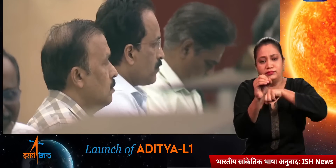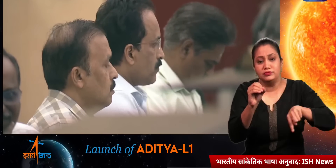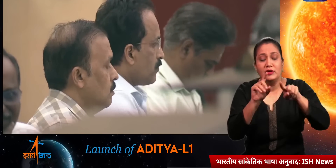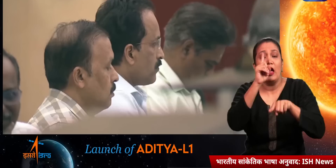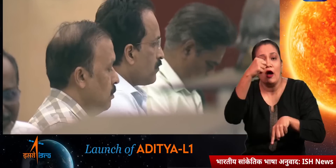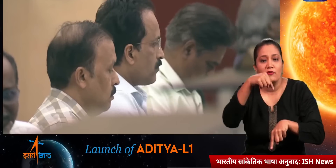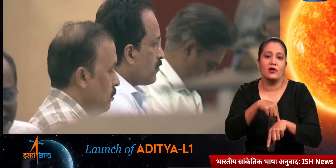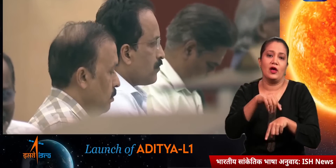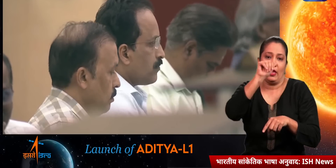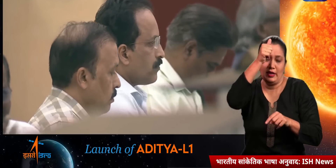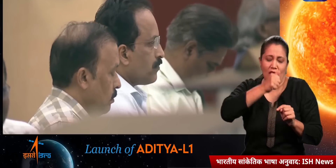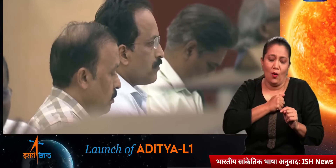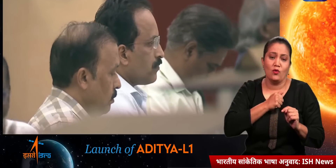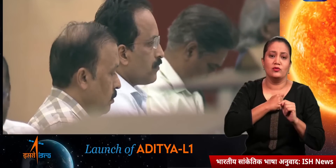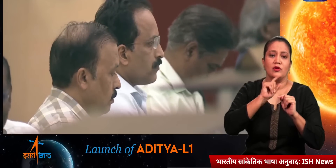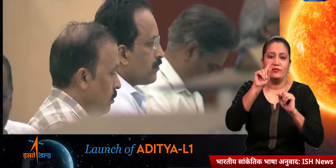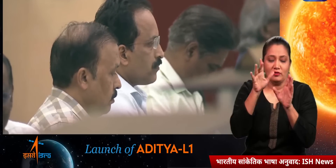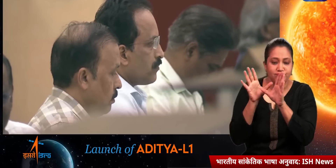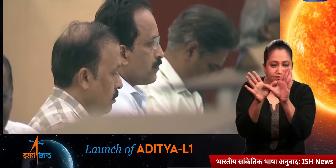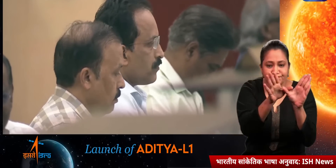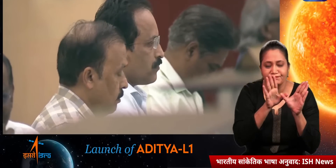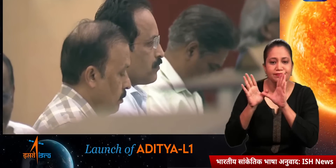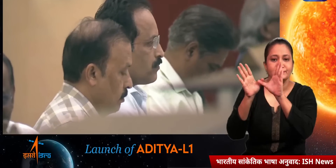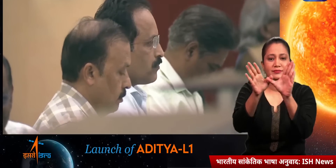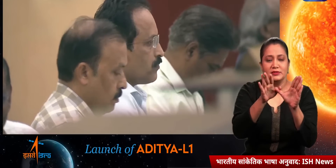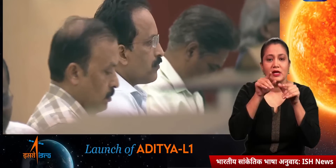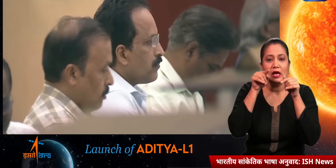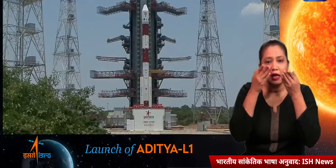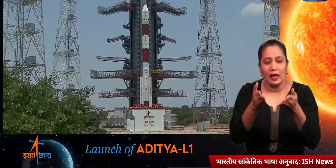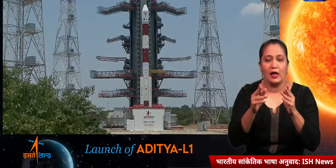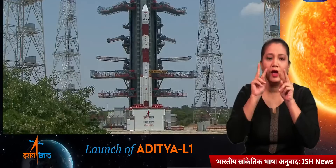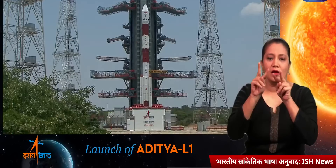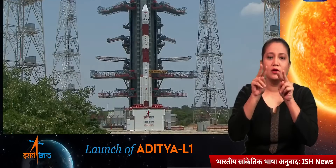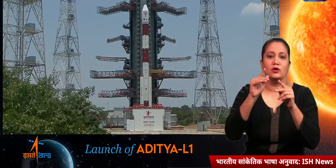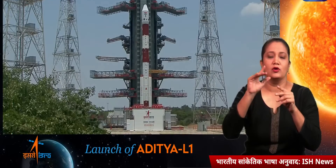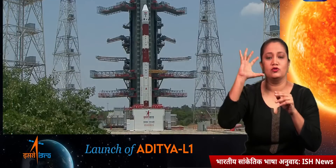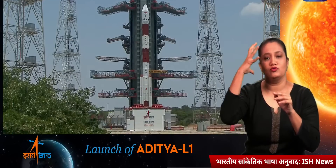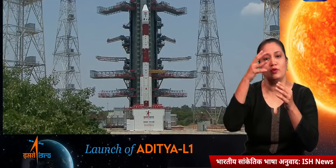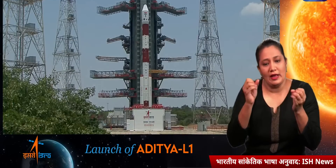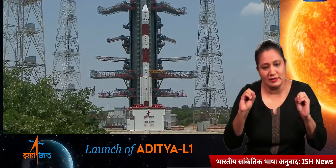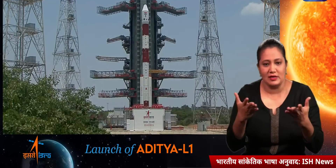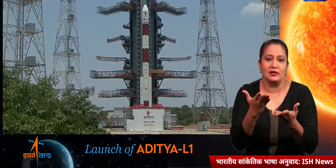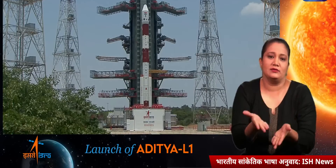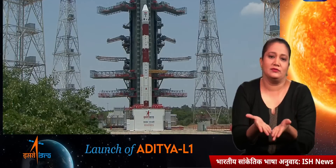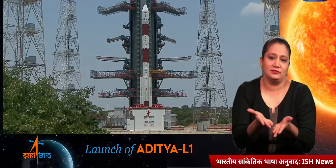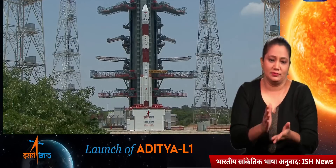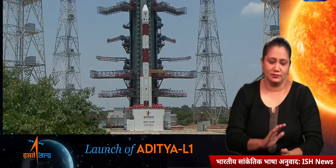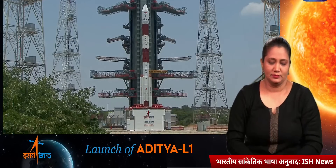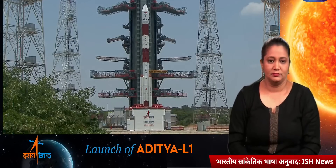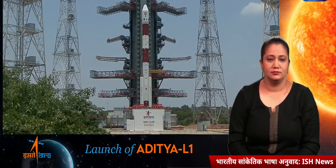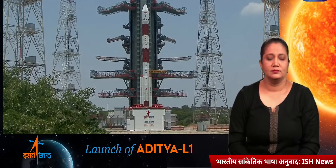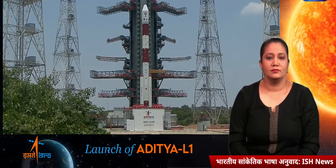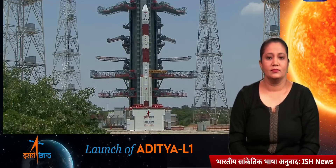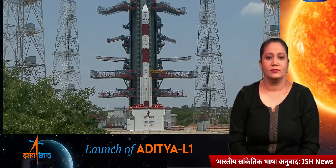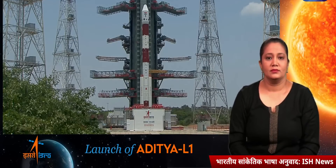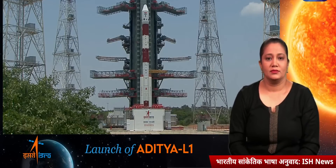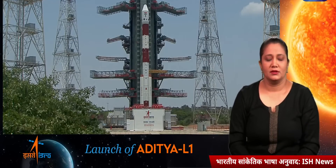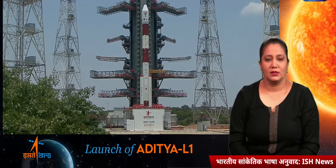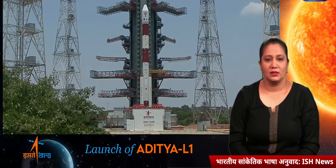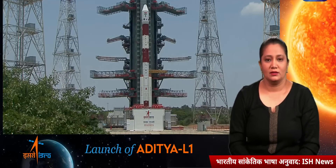first observatory class space-based solar mission will take shape.